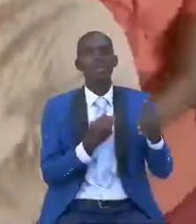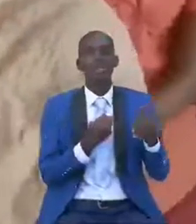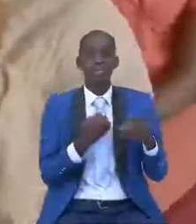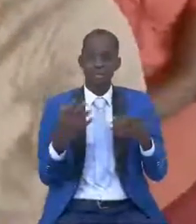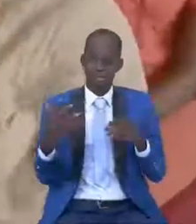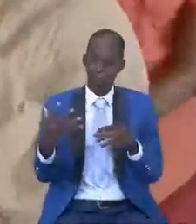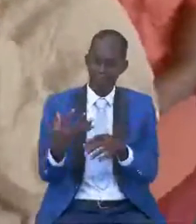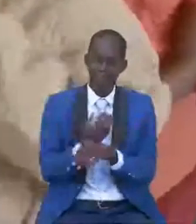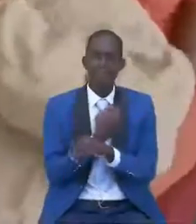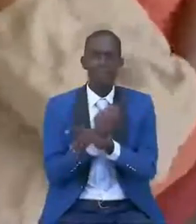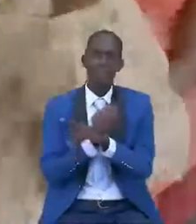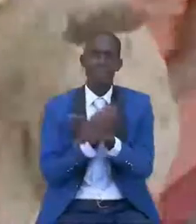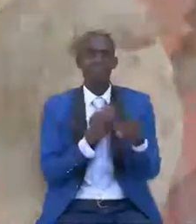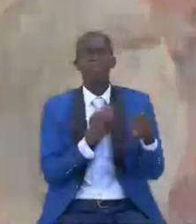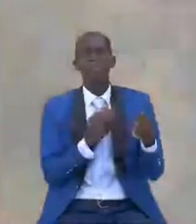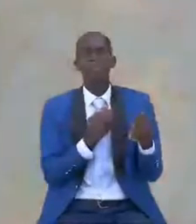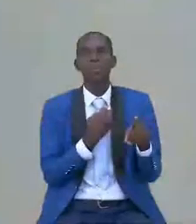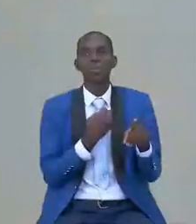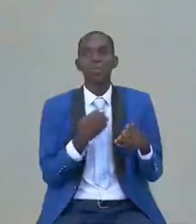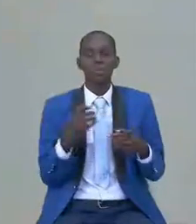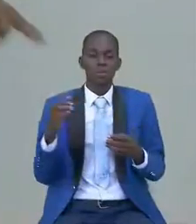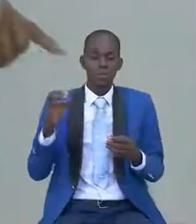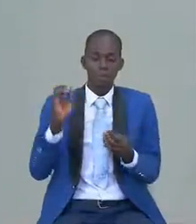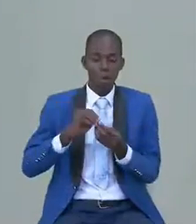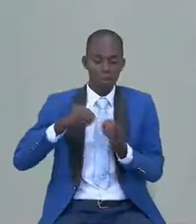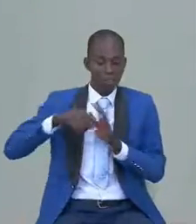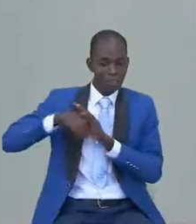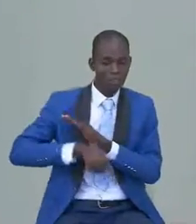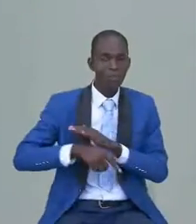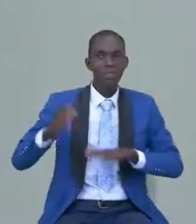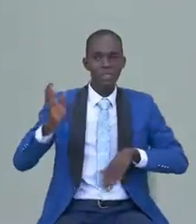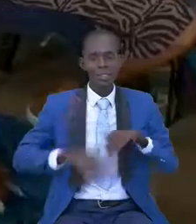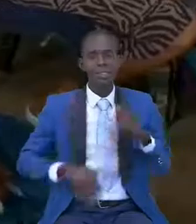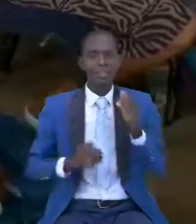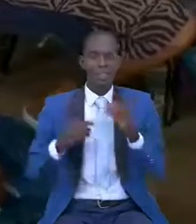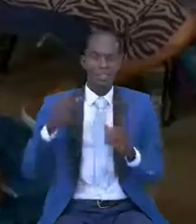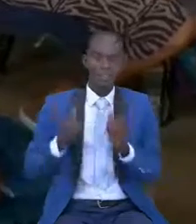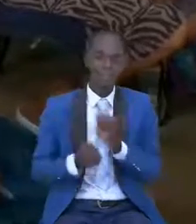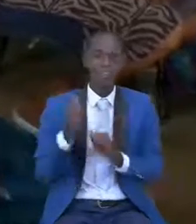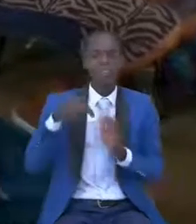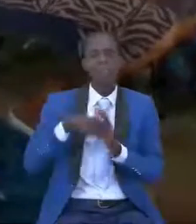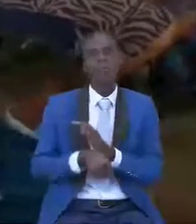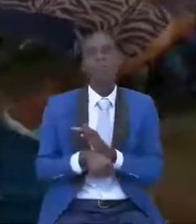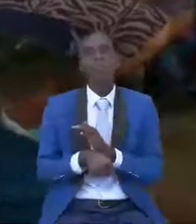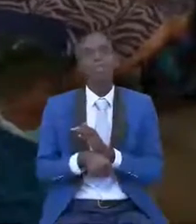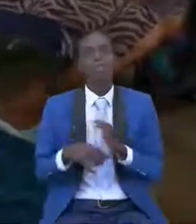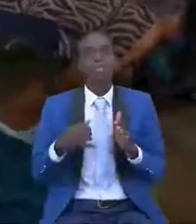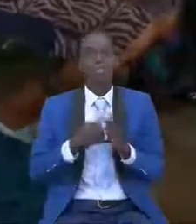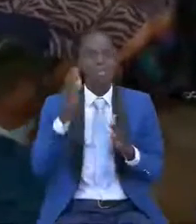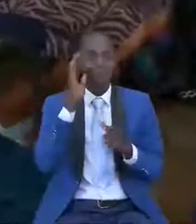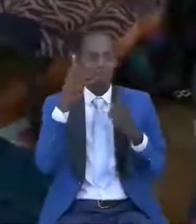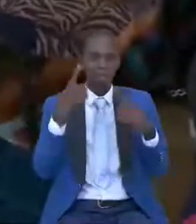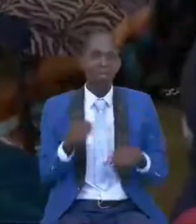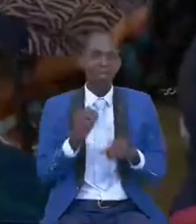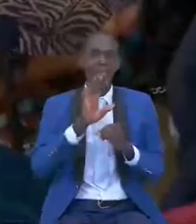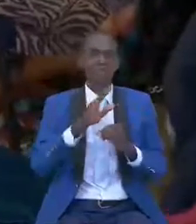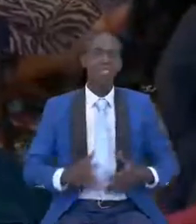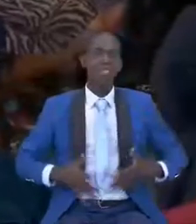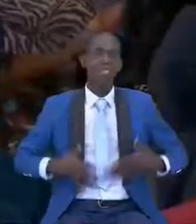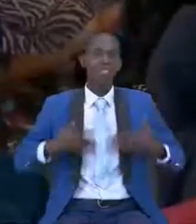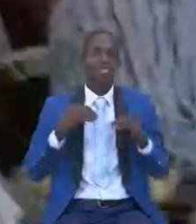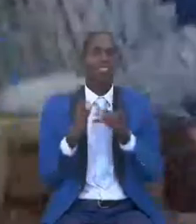prenne. Plus profond que profonde. Et ça va se passer dans ta vie au nom